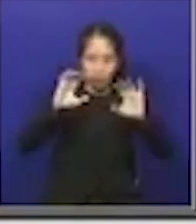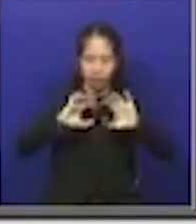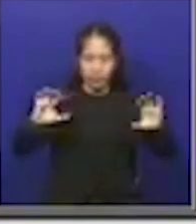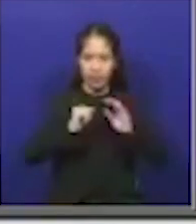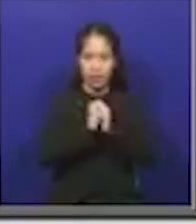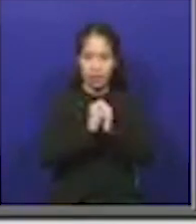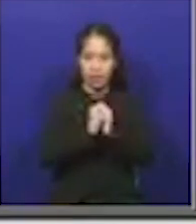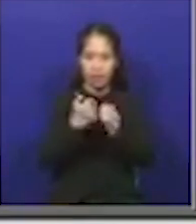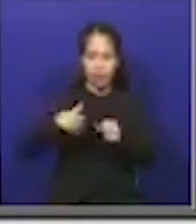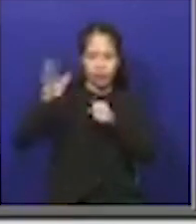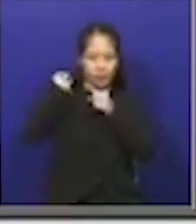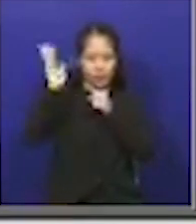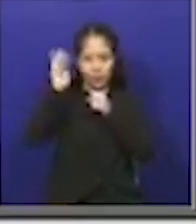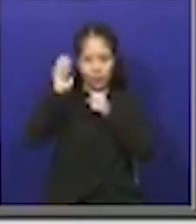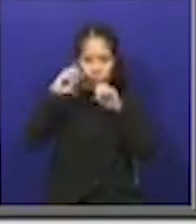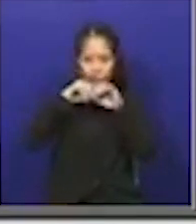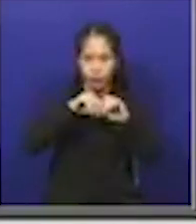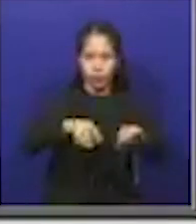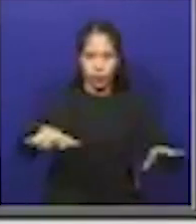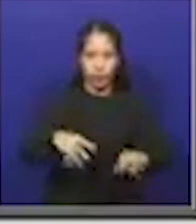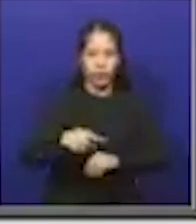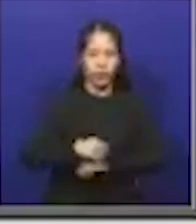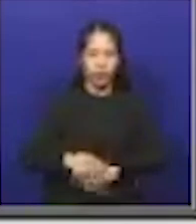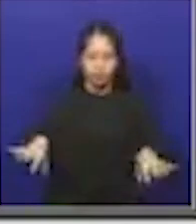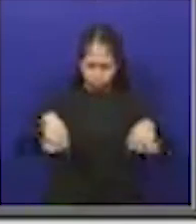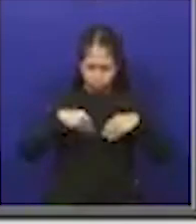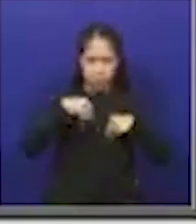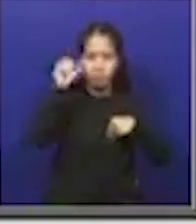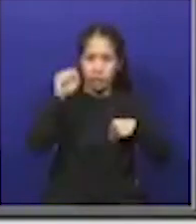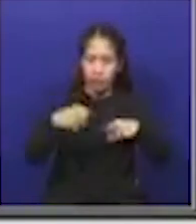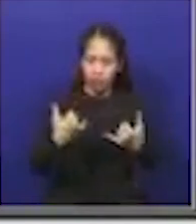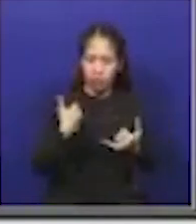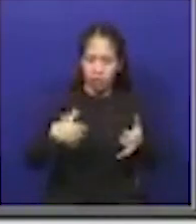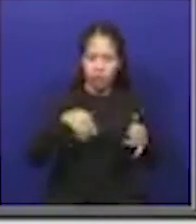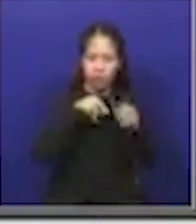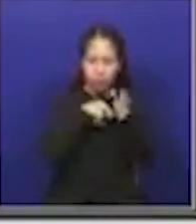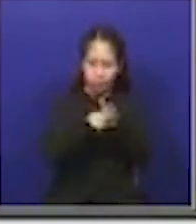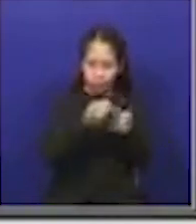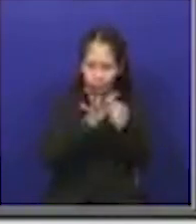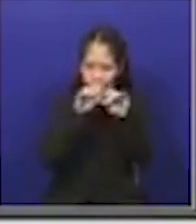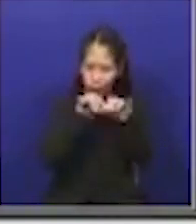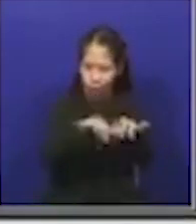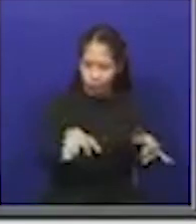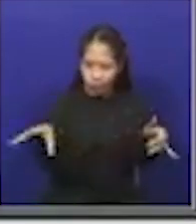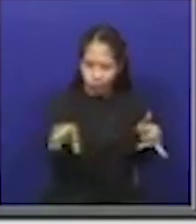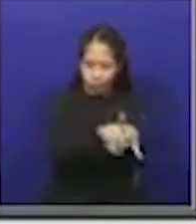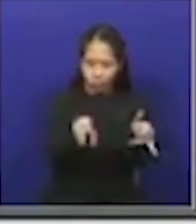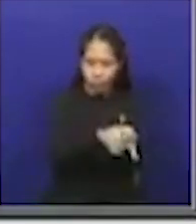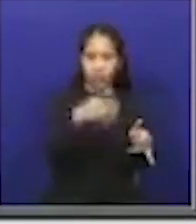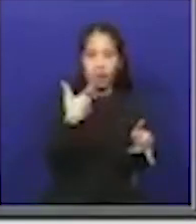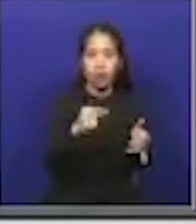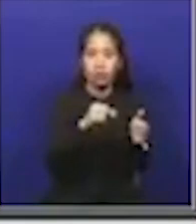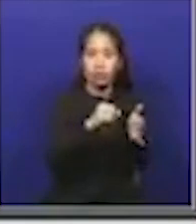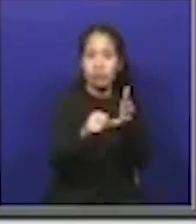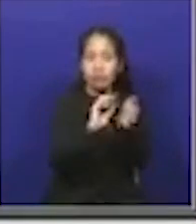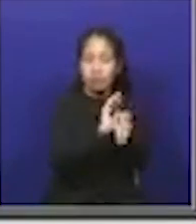าแถลงข่าวยอมรับว่ามีการติดโรคระบาดอย่างรุนแรงจึงเป็นชื่อว่าไว